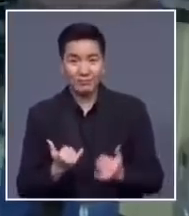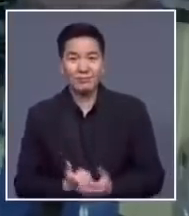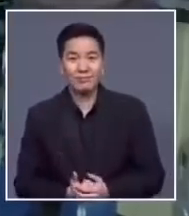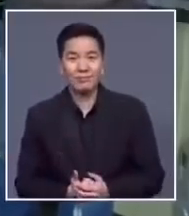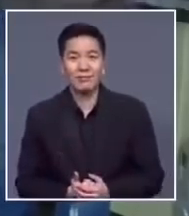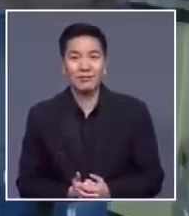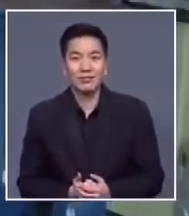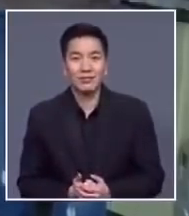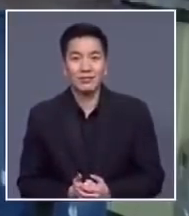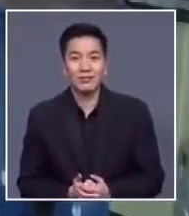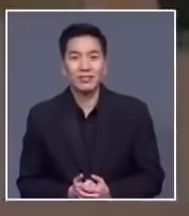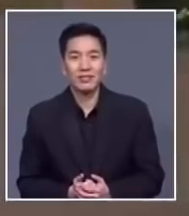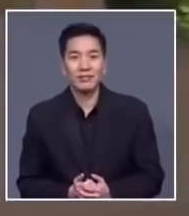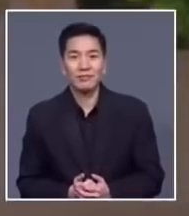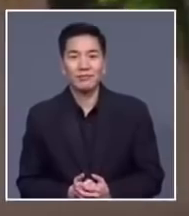ขอบคุณครับ